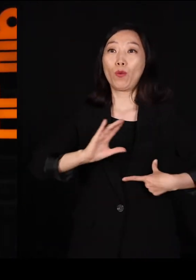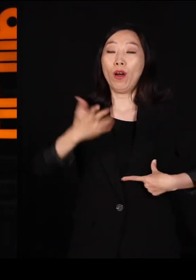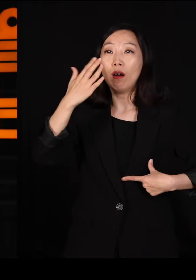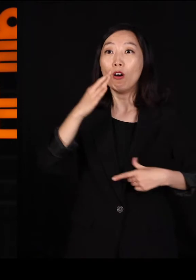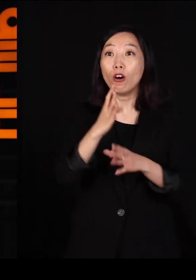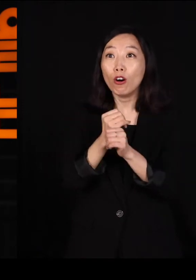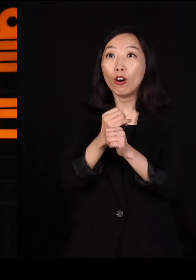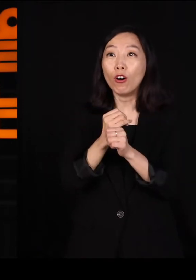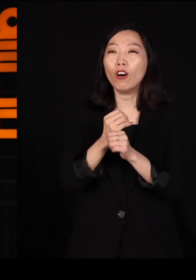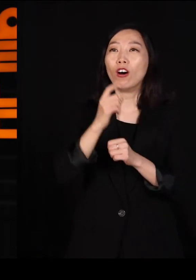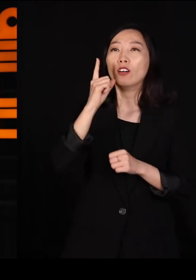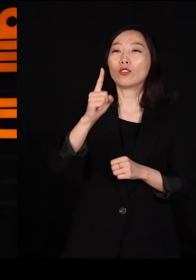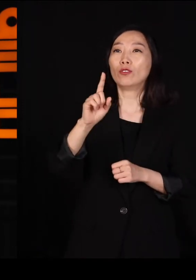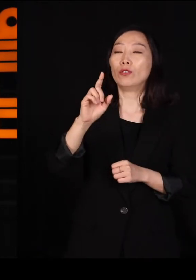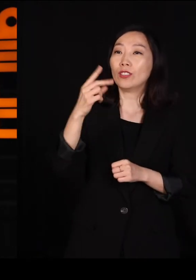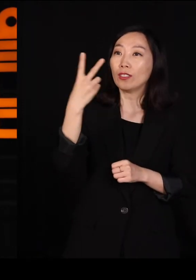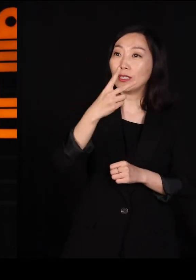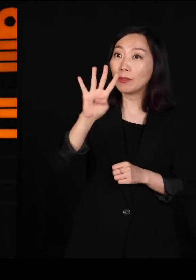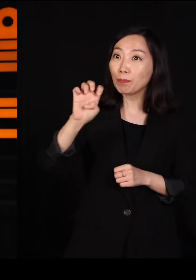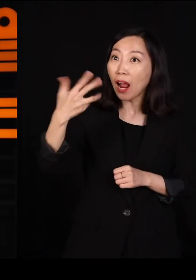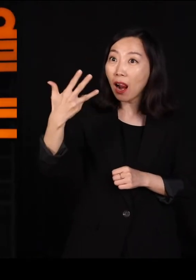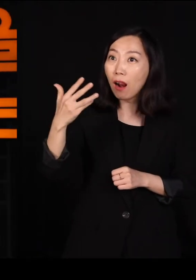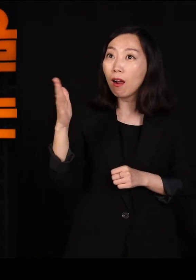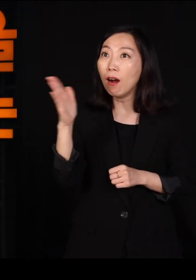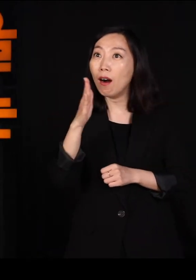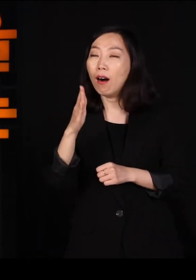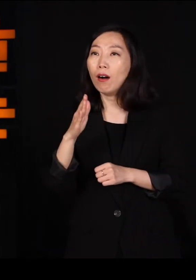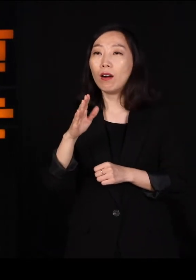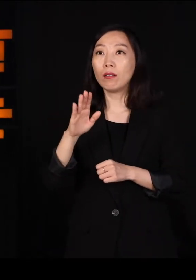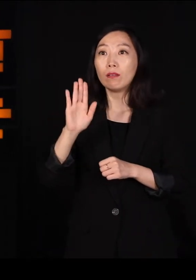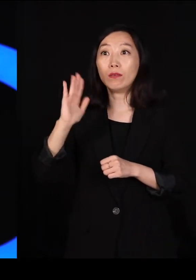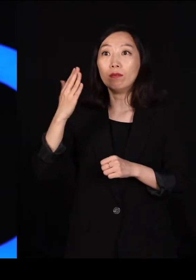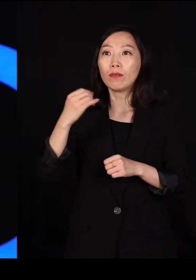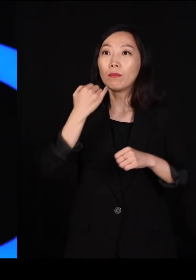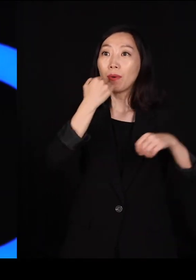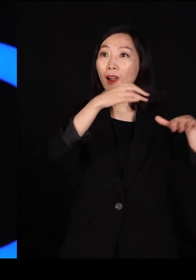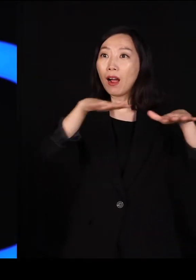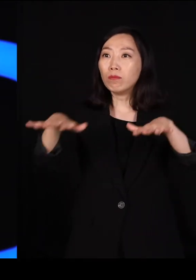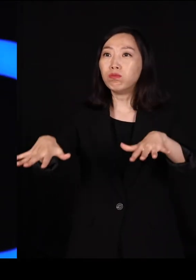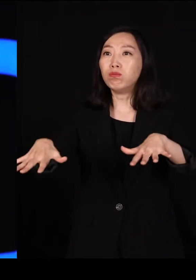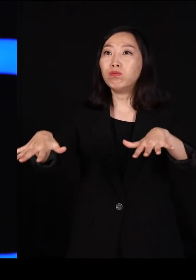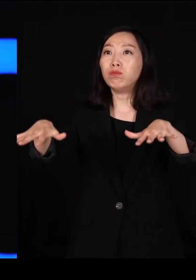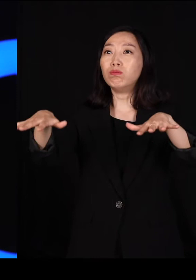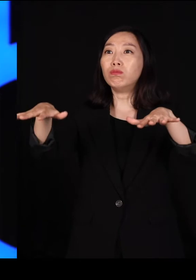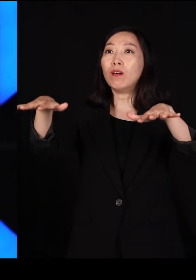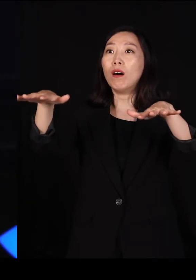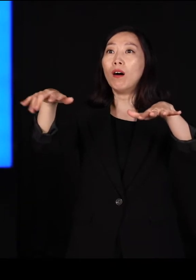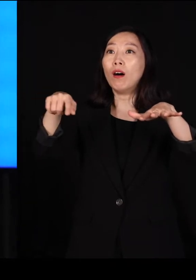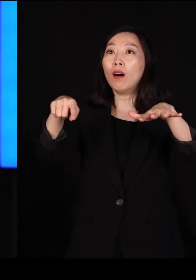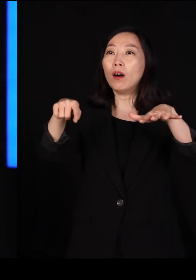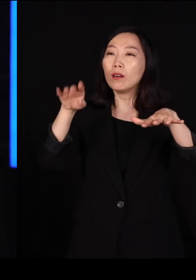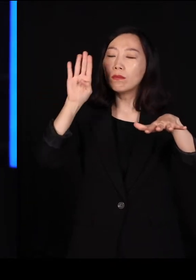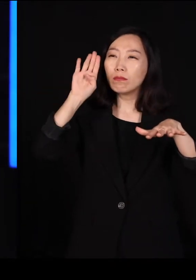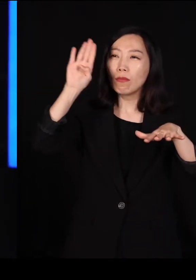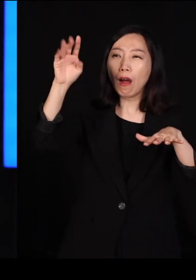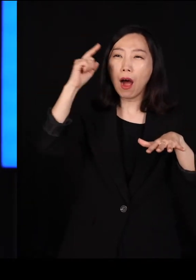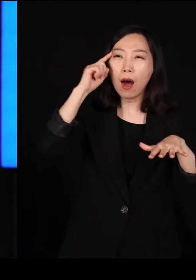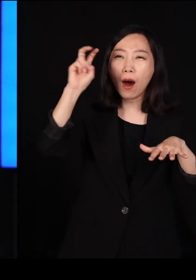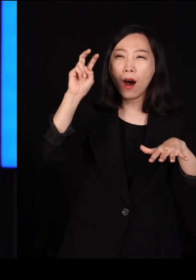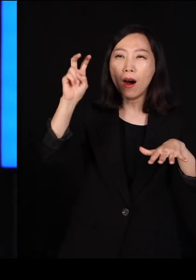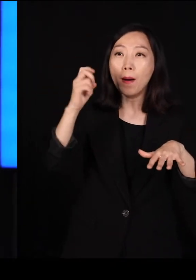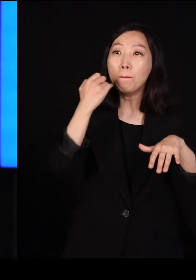되는데요. 그때 세상이 어떤 세상이에요? 그때는 보수적인 예측으로 이미 바다 수면이